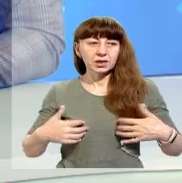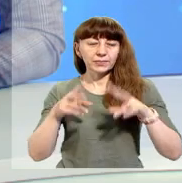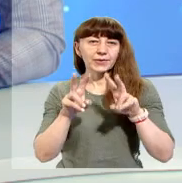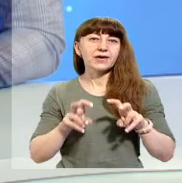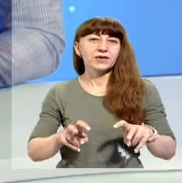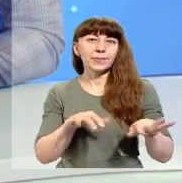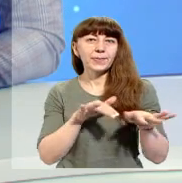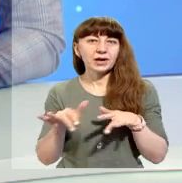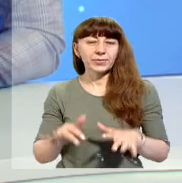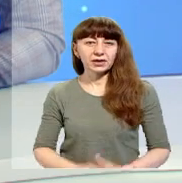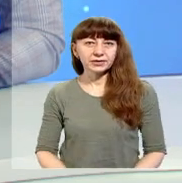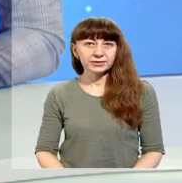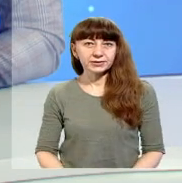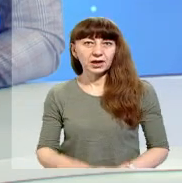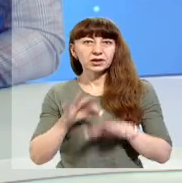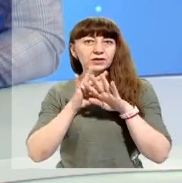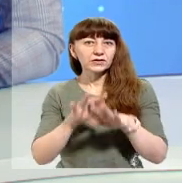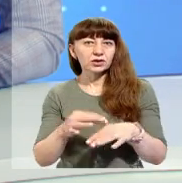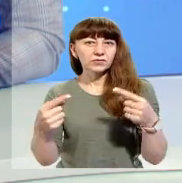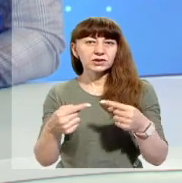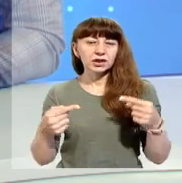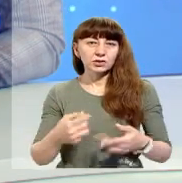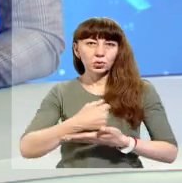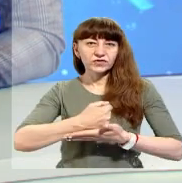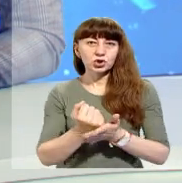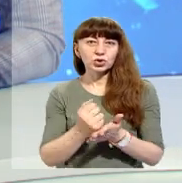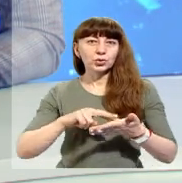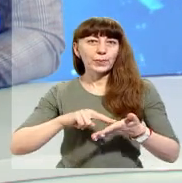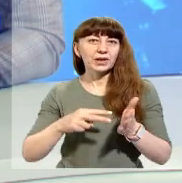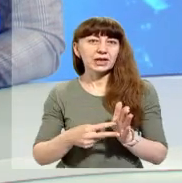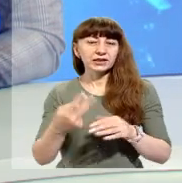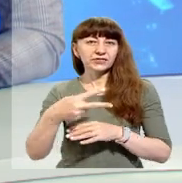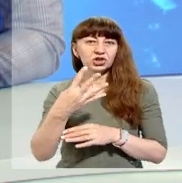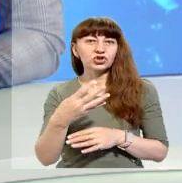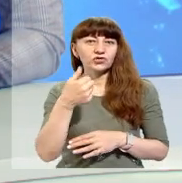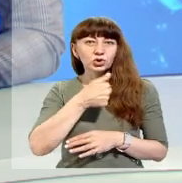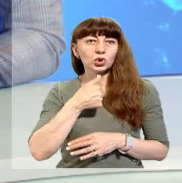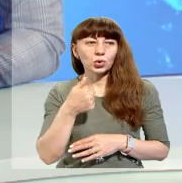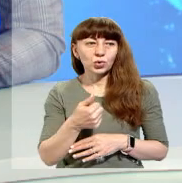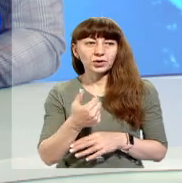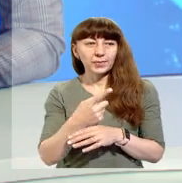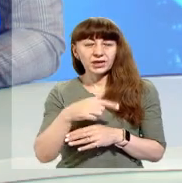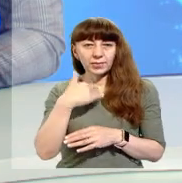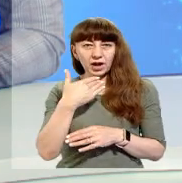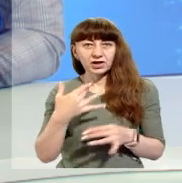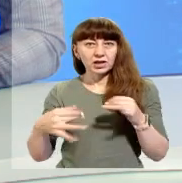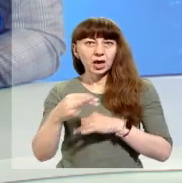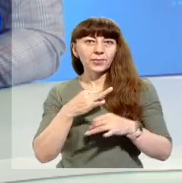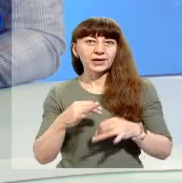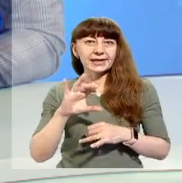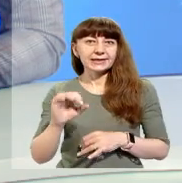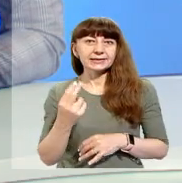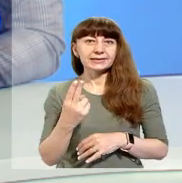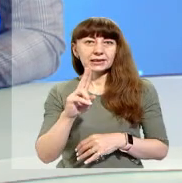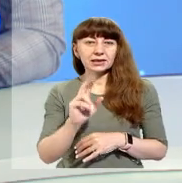Олар 2024 жылға бекітілген жоспарға сәйкес жүргізілуде. Бұл туралы өңірлік коммуникациялар қызмет алаңында өткен брифингте